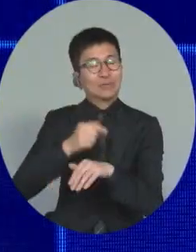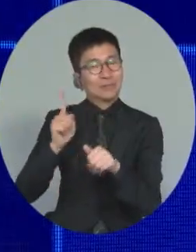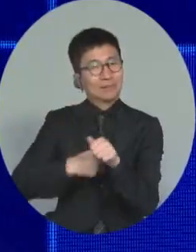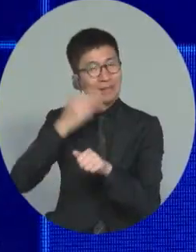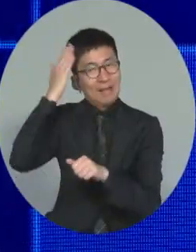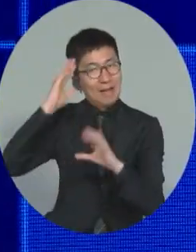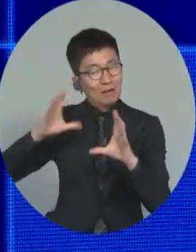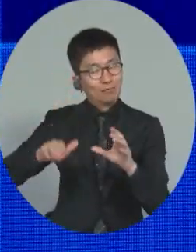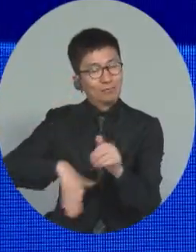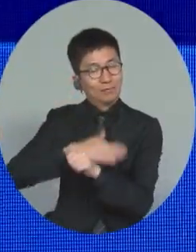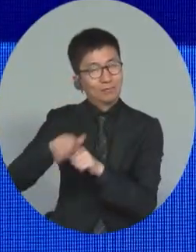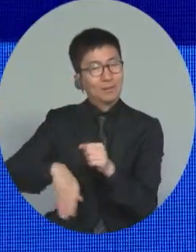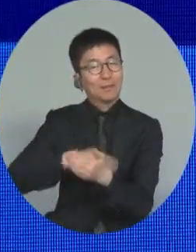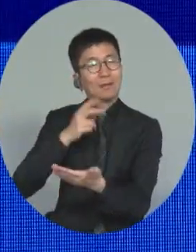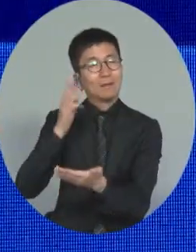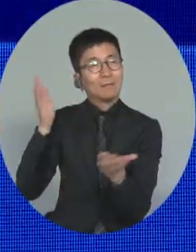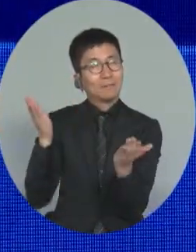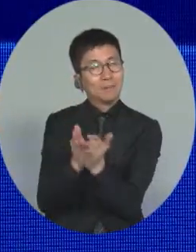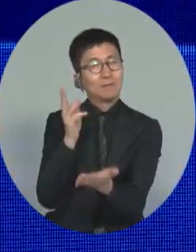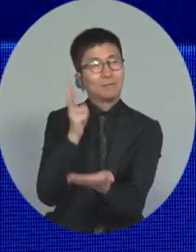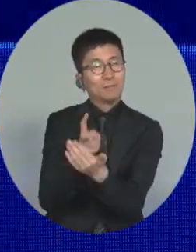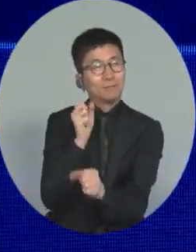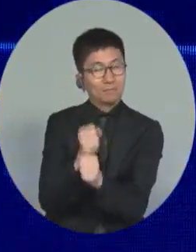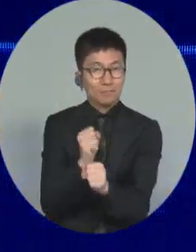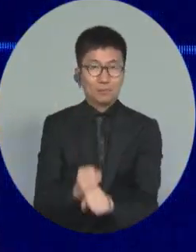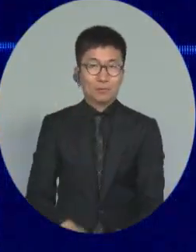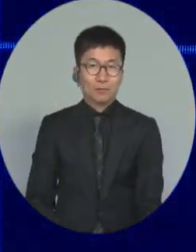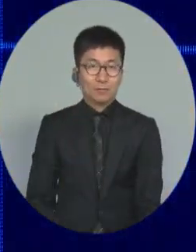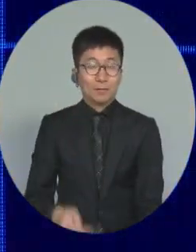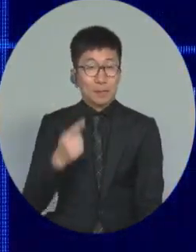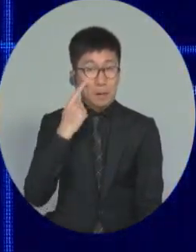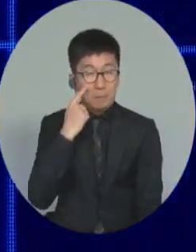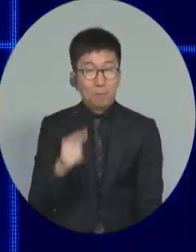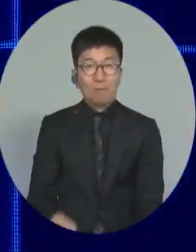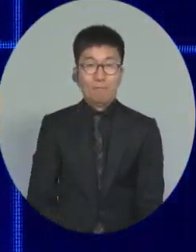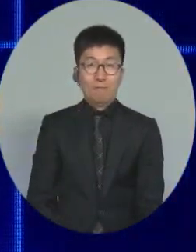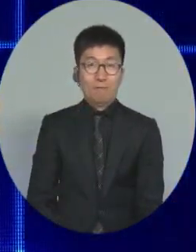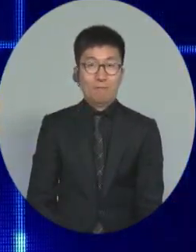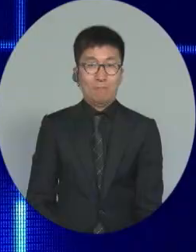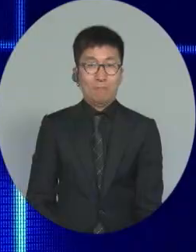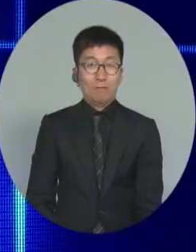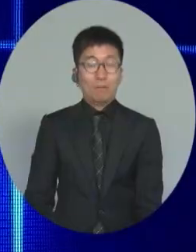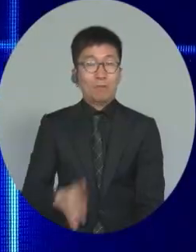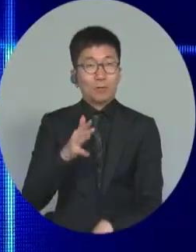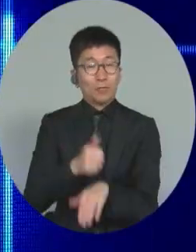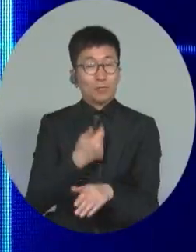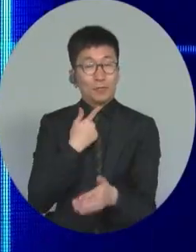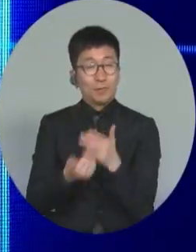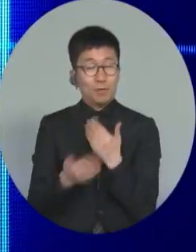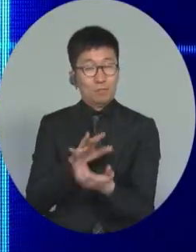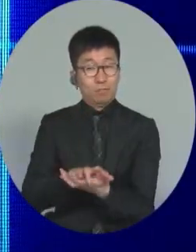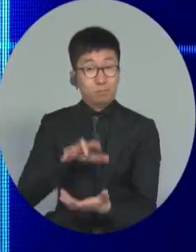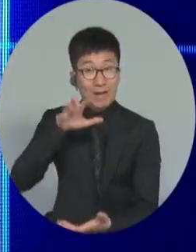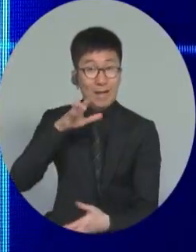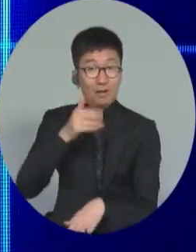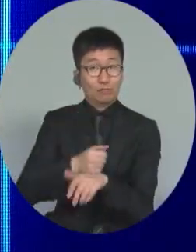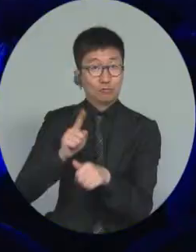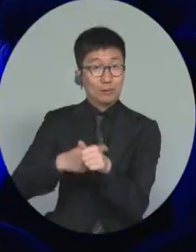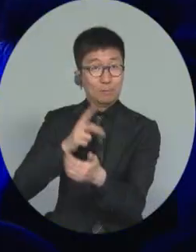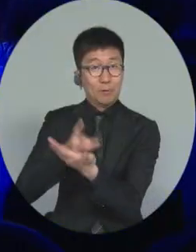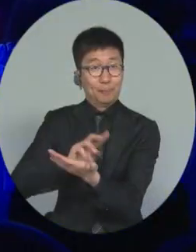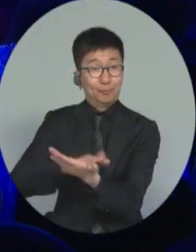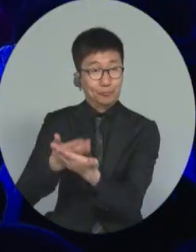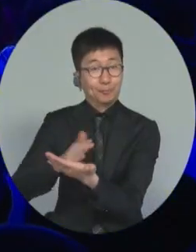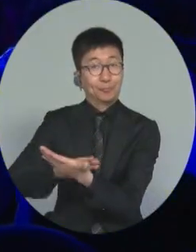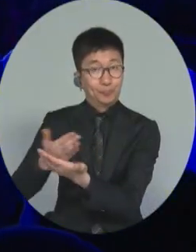실험을 할 수 있게 허용하되 그 혁신 기술이 성숙하는데 따라서 규제를 변화시켜 나가는